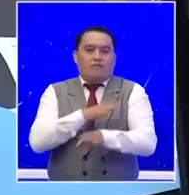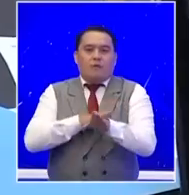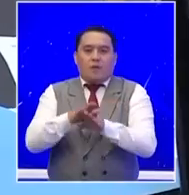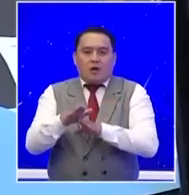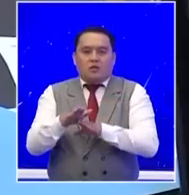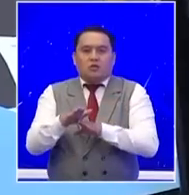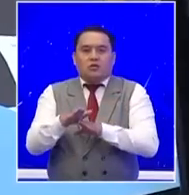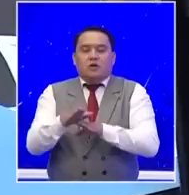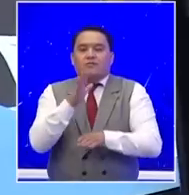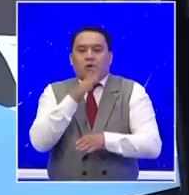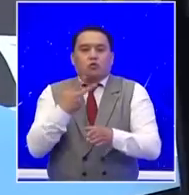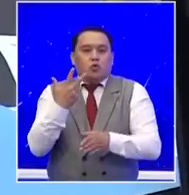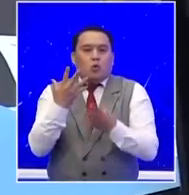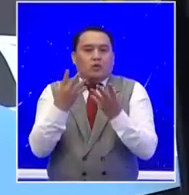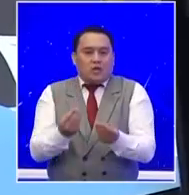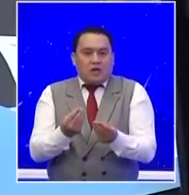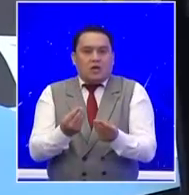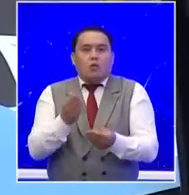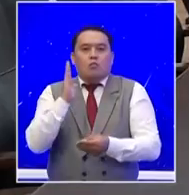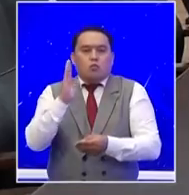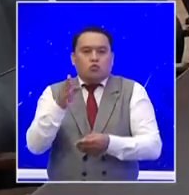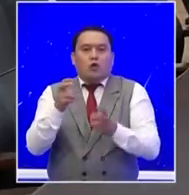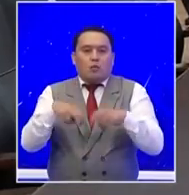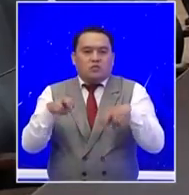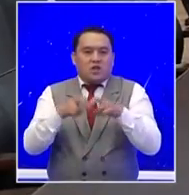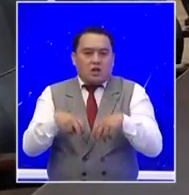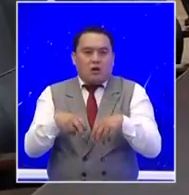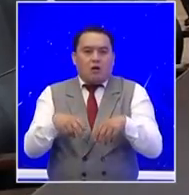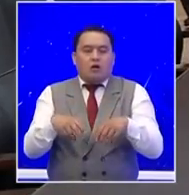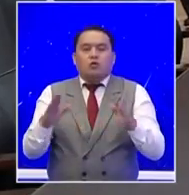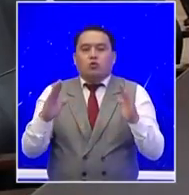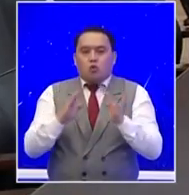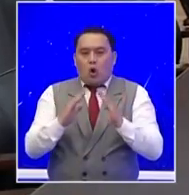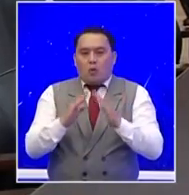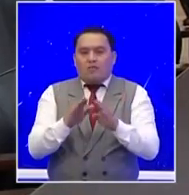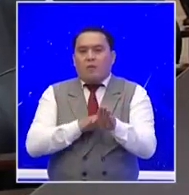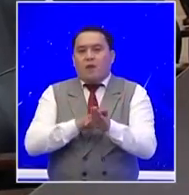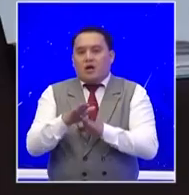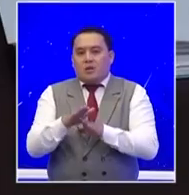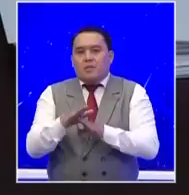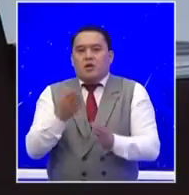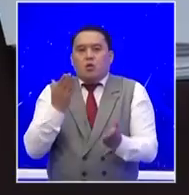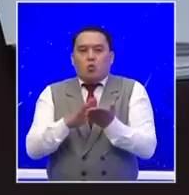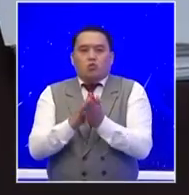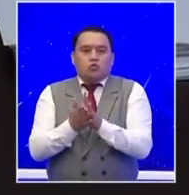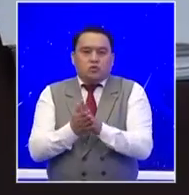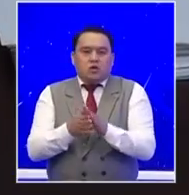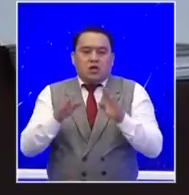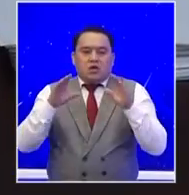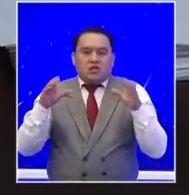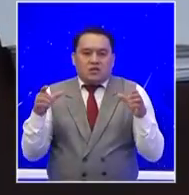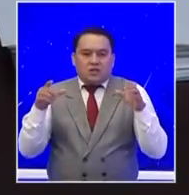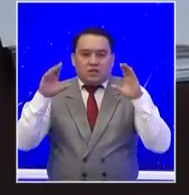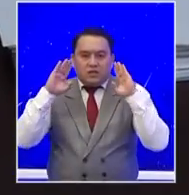осуществляться на срок до 3 дней для дальнейшего обследования. Карантин на дому будет осуществляться при наличии условий изоляции